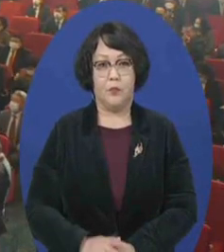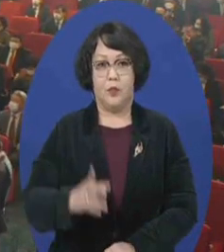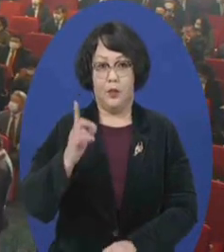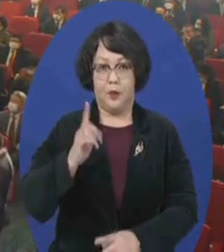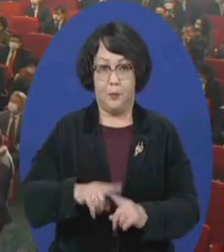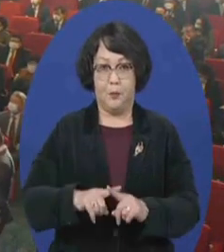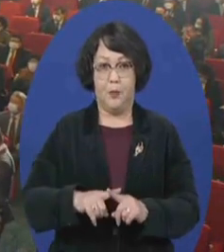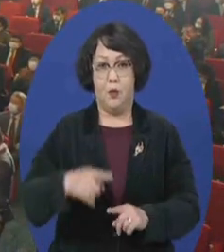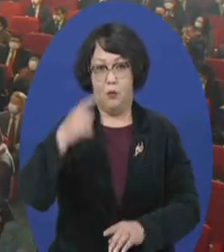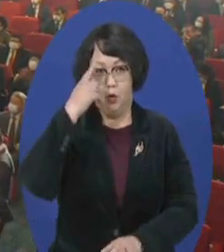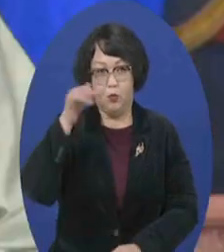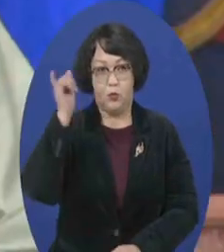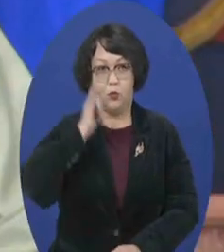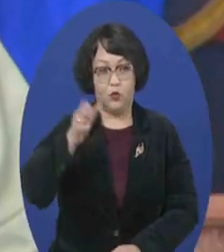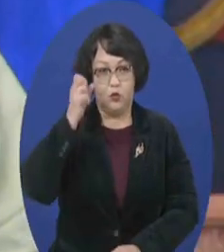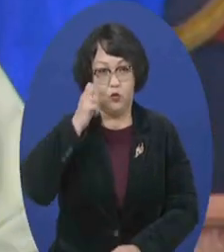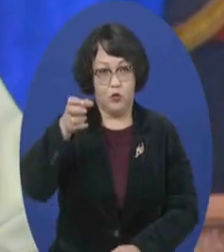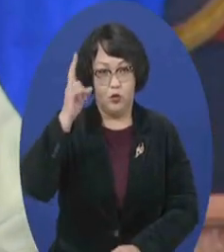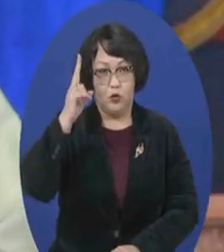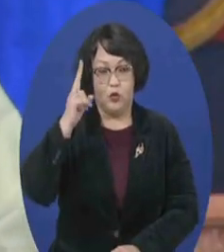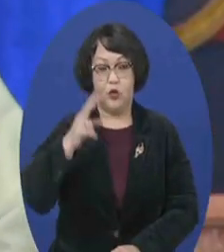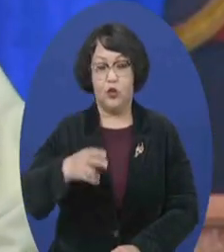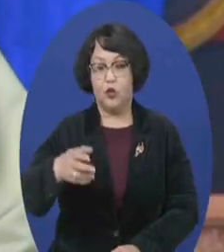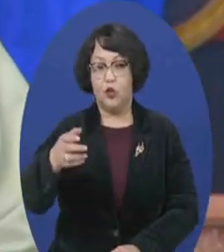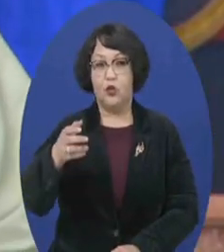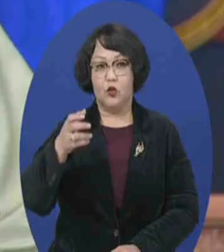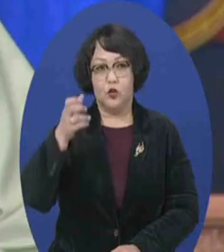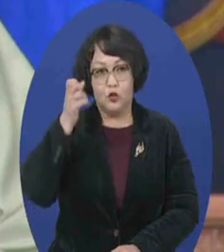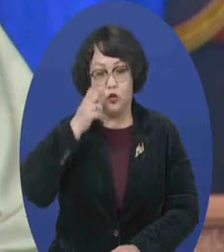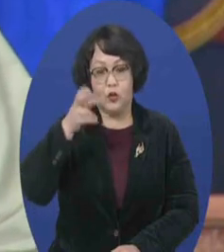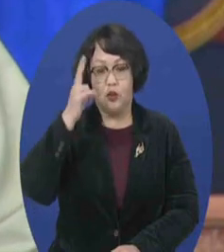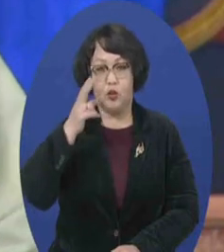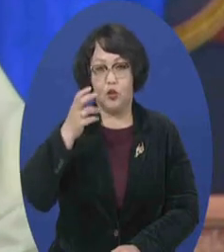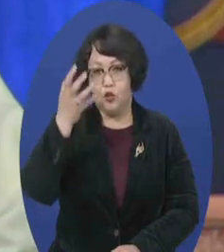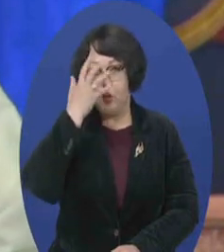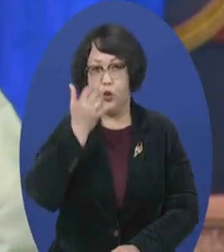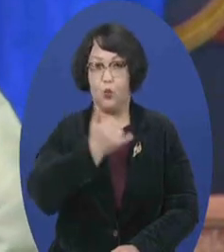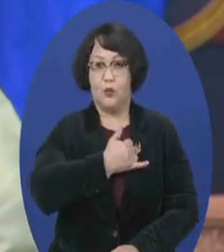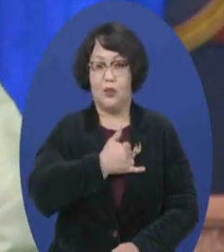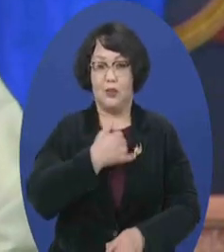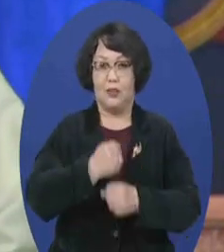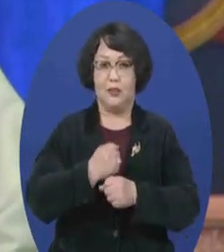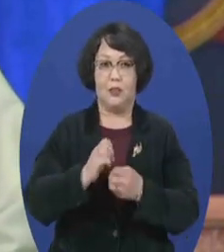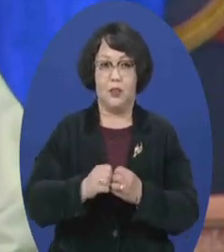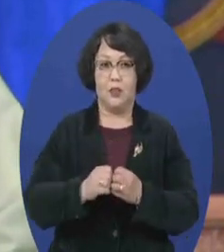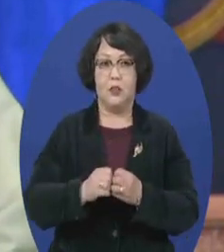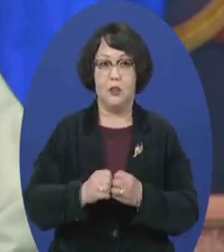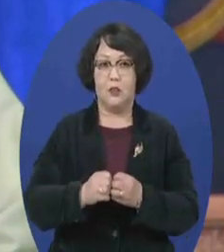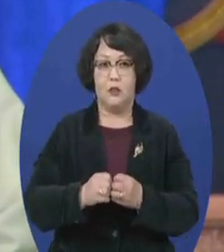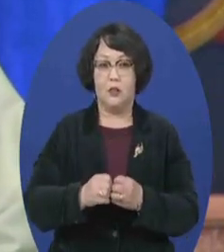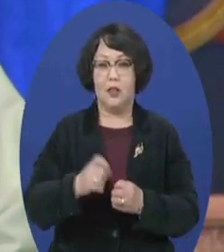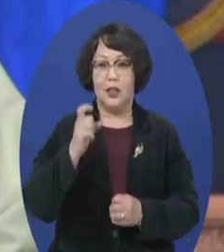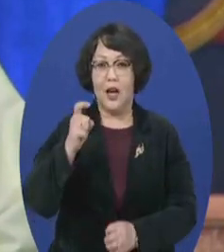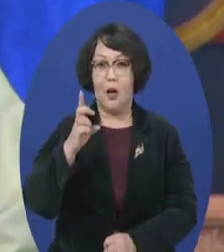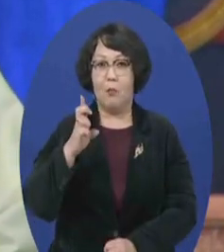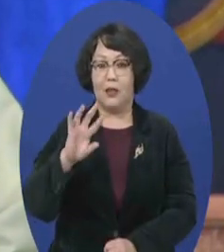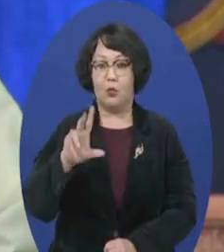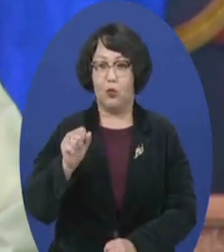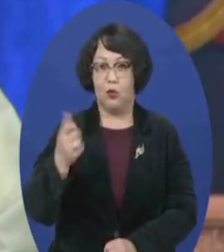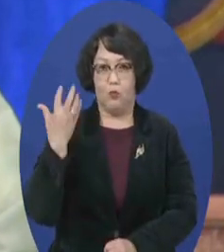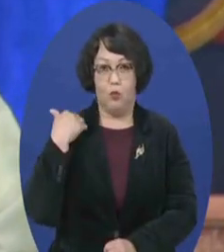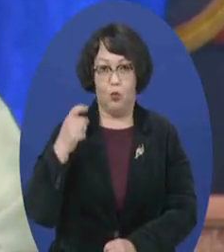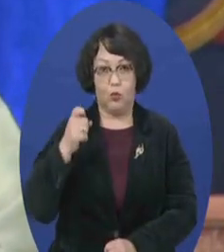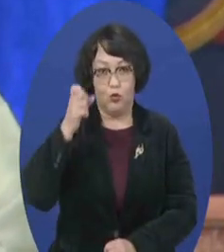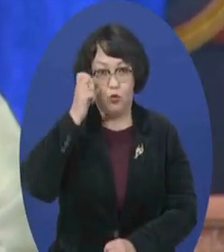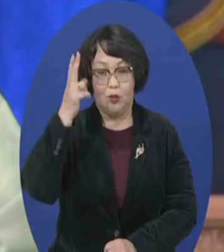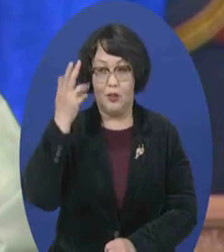Мөн Монгол улсын ерөнхийлөгч төрийн трибунаар ажилласан эрхэм хүндэт Халтмаагийн Баттулга танд гүн